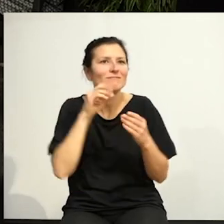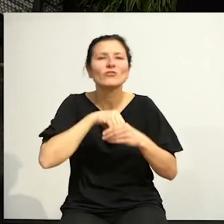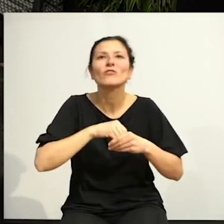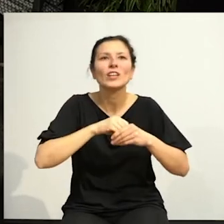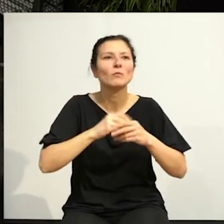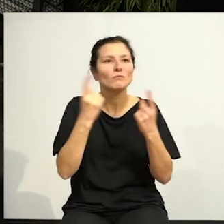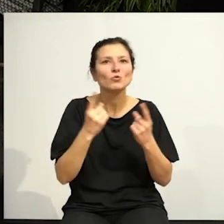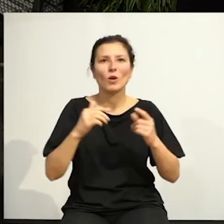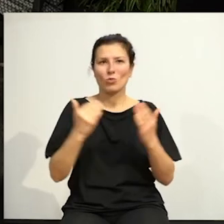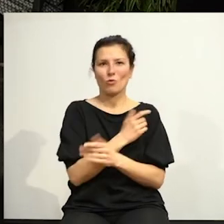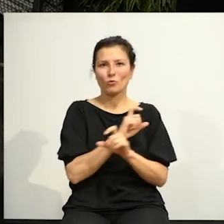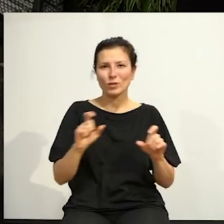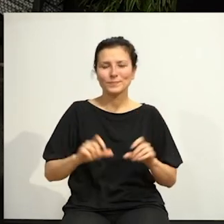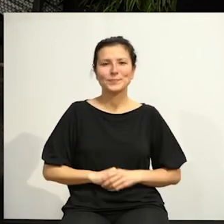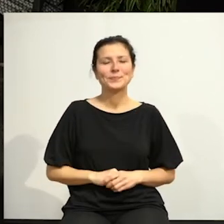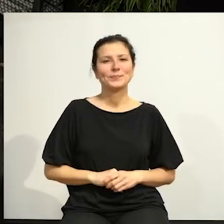recepcja